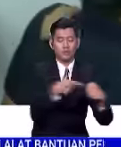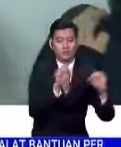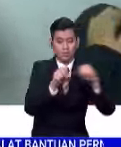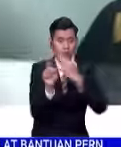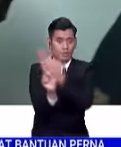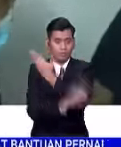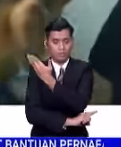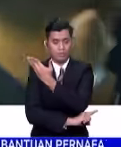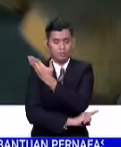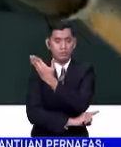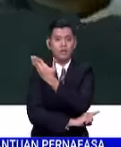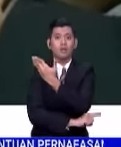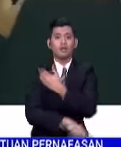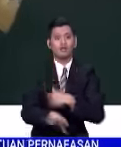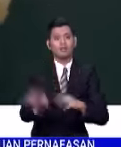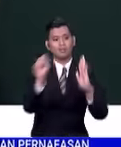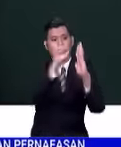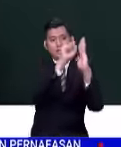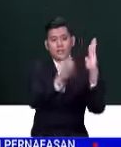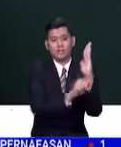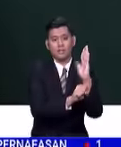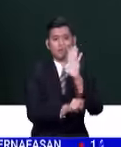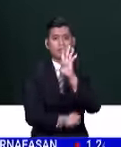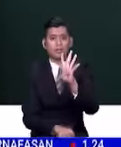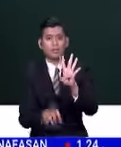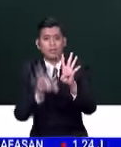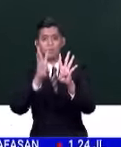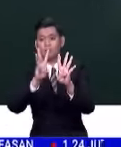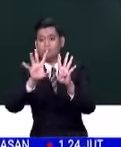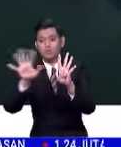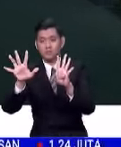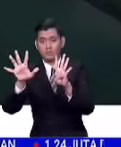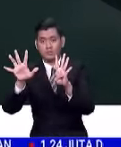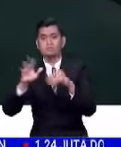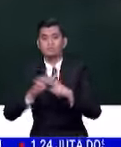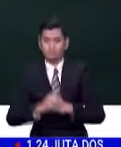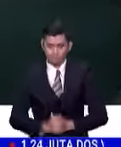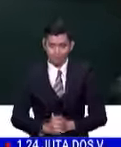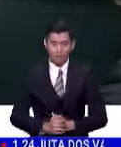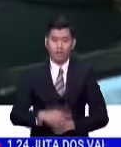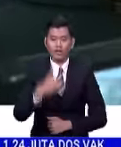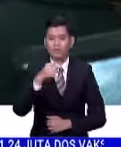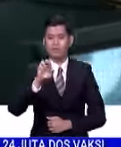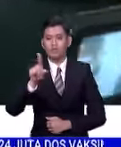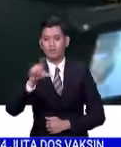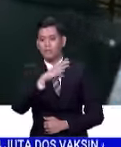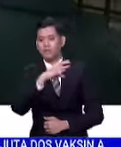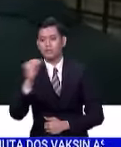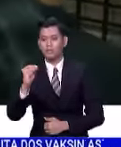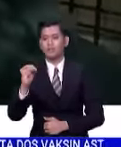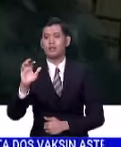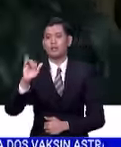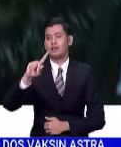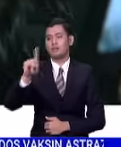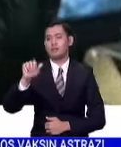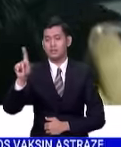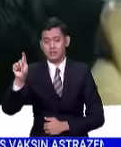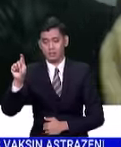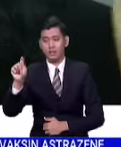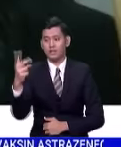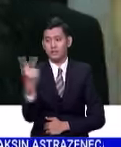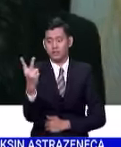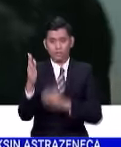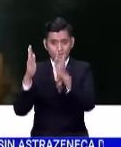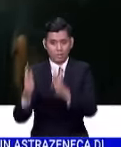dihukum mengikut Seksyen 465 Kanun Sama. Sementara itu, Khairul Izzat dan Muhammad Sofian pula mengaku bersalah